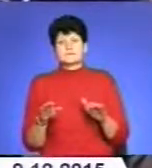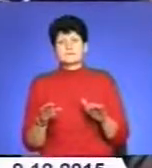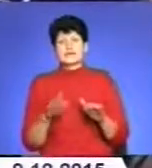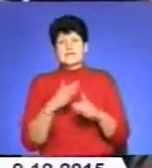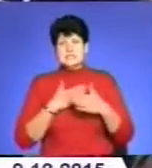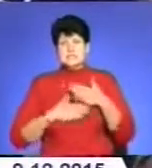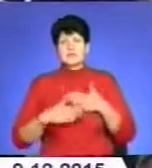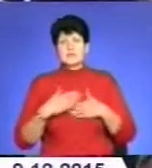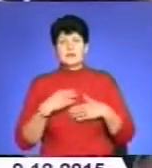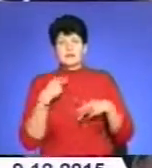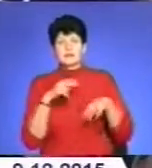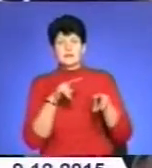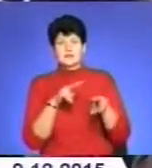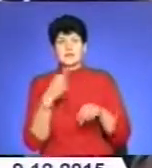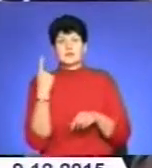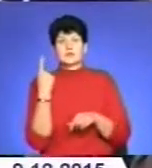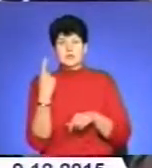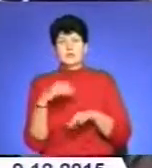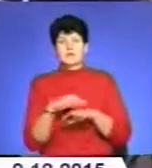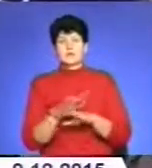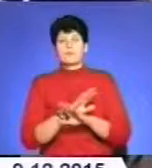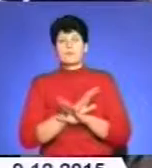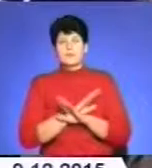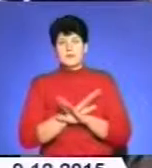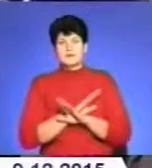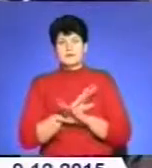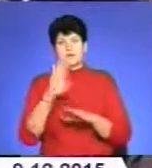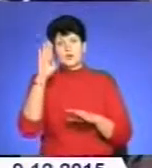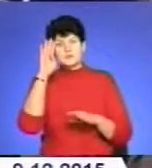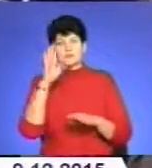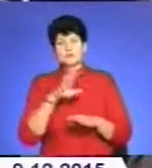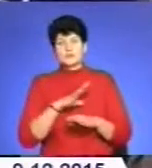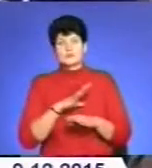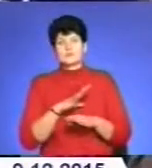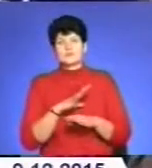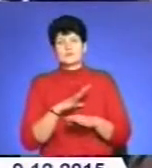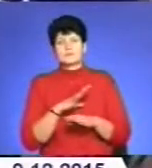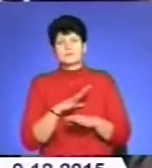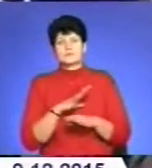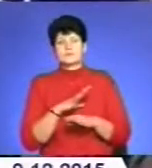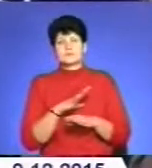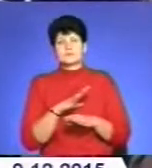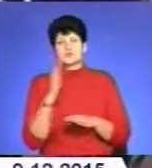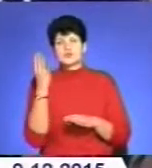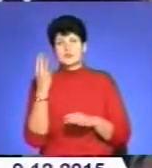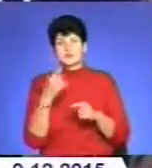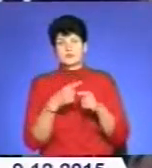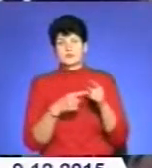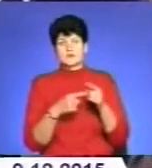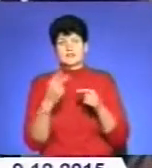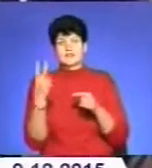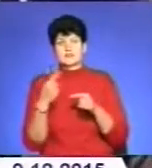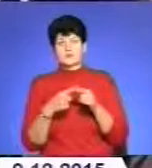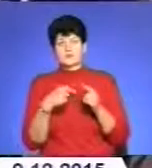задоволені, але я їх гляділа сама одна. Чоловік помер, хлопчикам було менше по 4,5 і